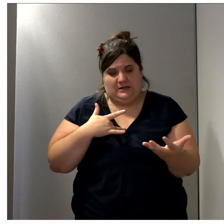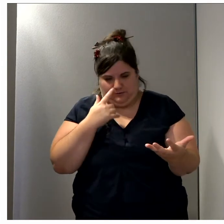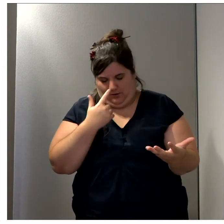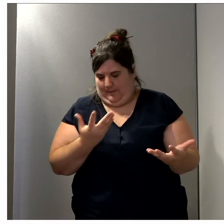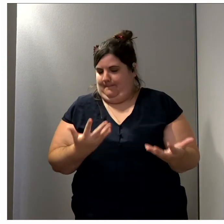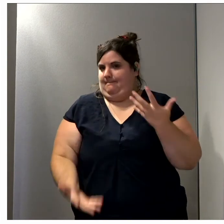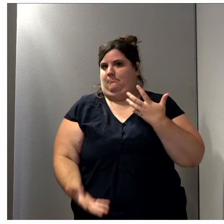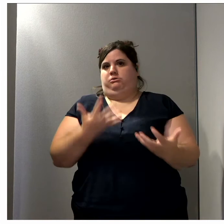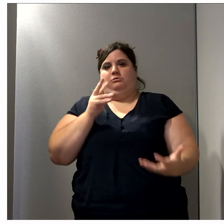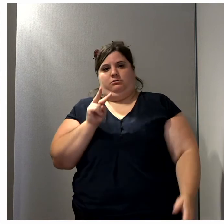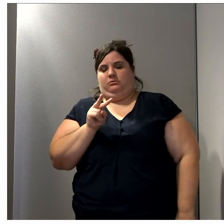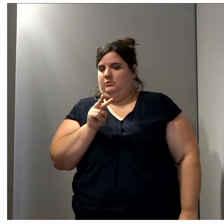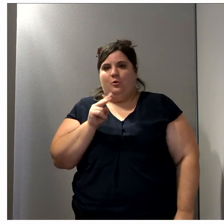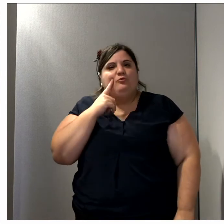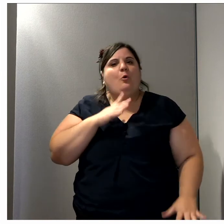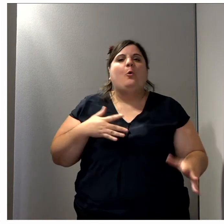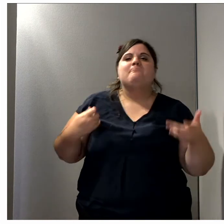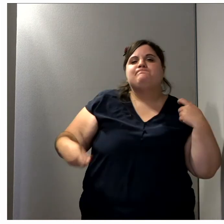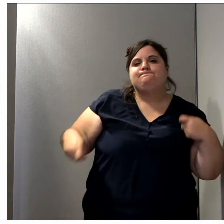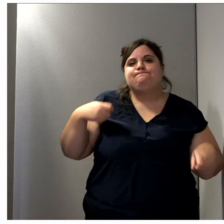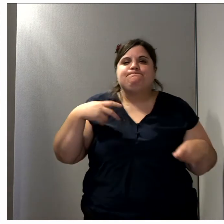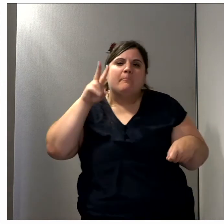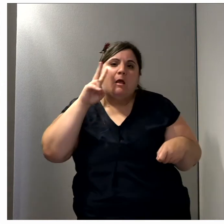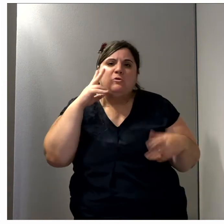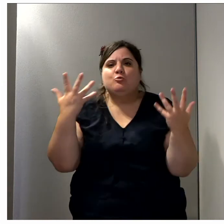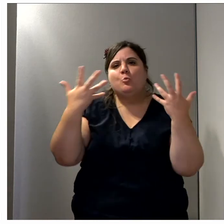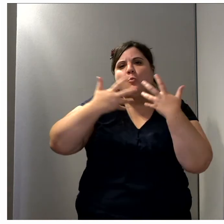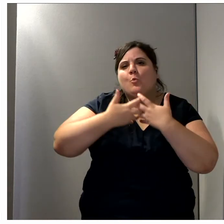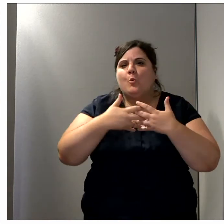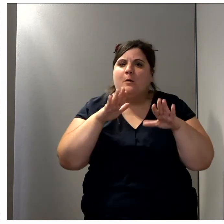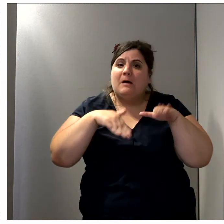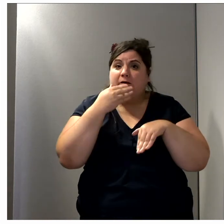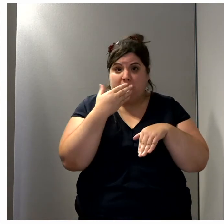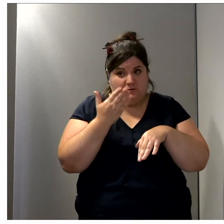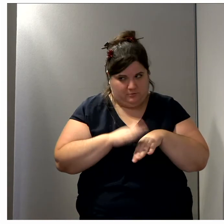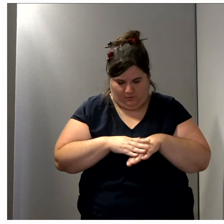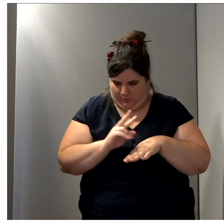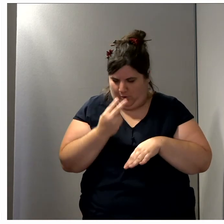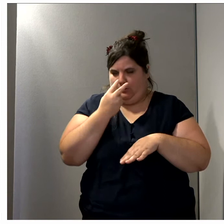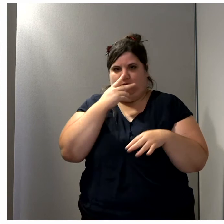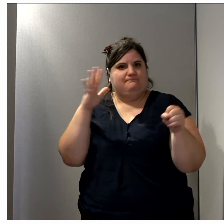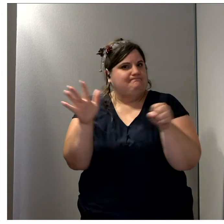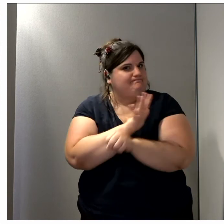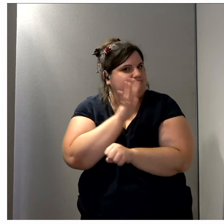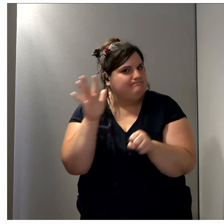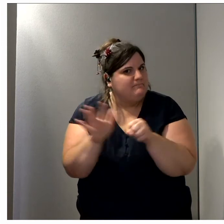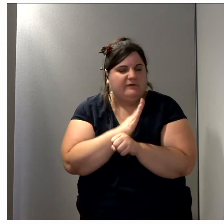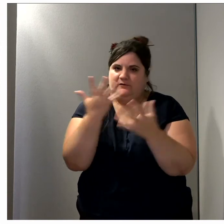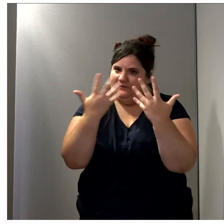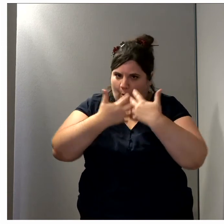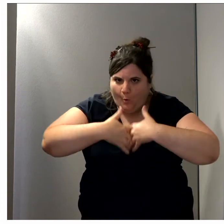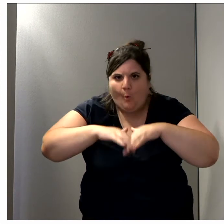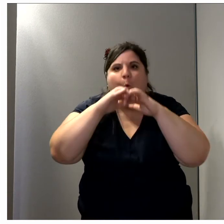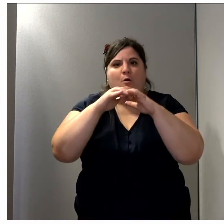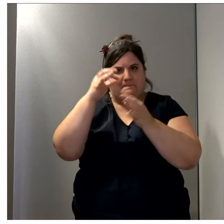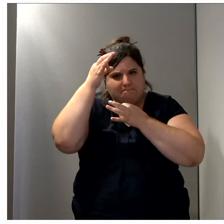d'agir de manière beaucoup plus structurée et le besoin d'un lieu vraiment spécifique, bien visible